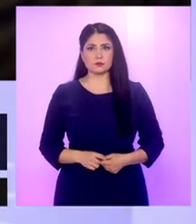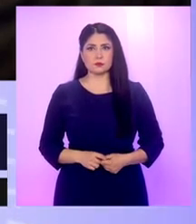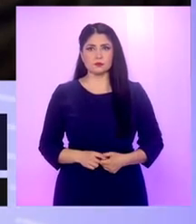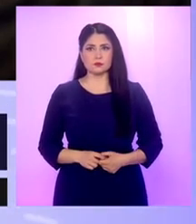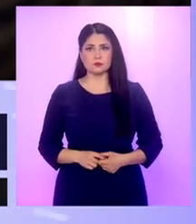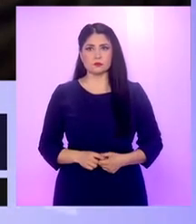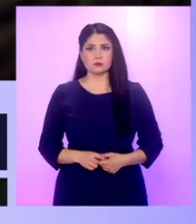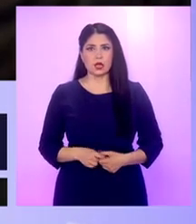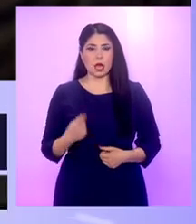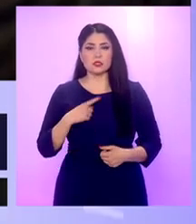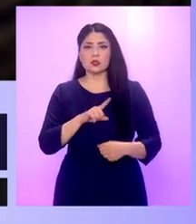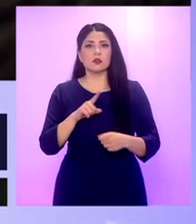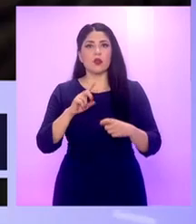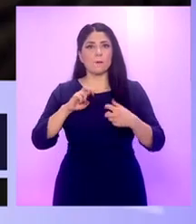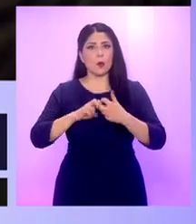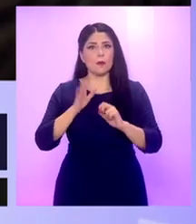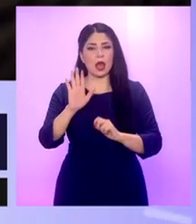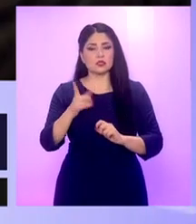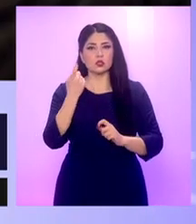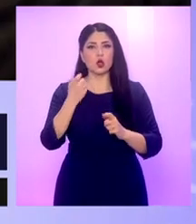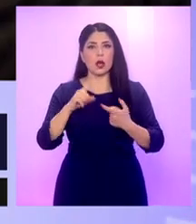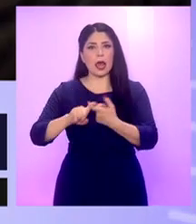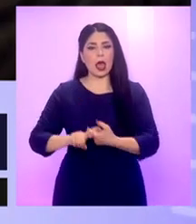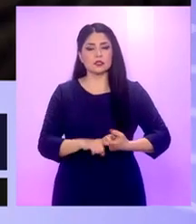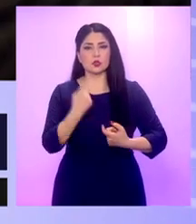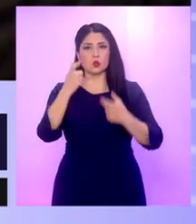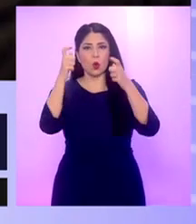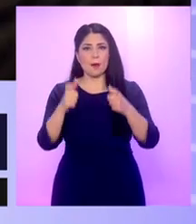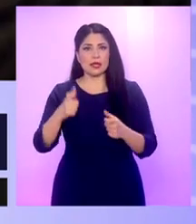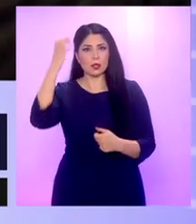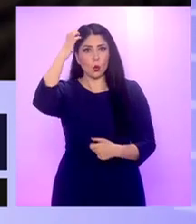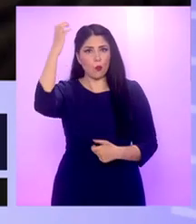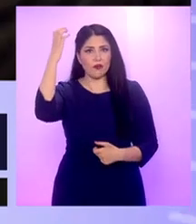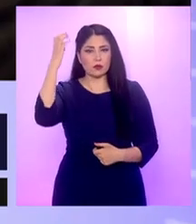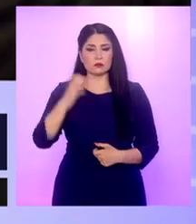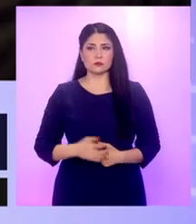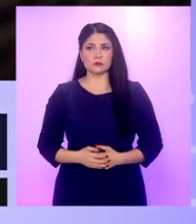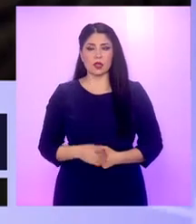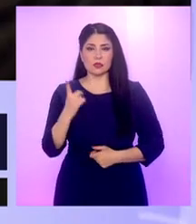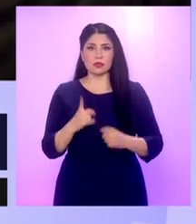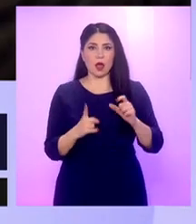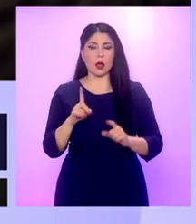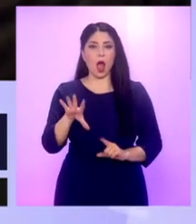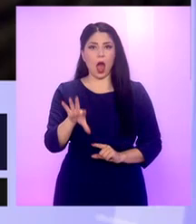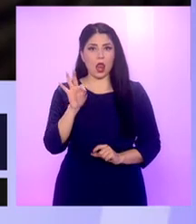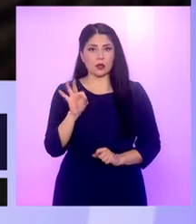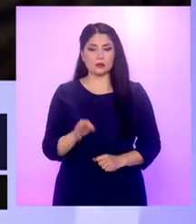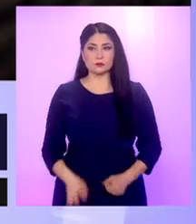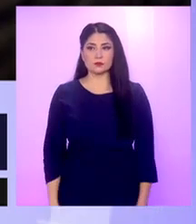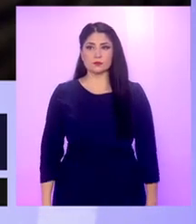dintr-un guvern, nu? Dintr-un cabinet. Dacă aleg această,